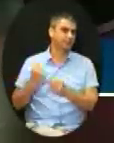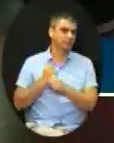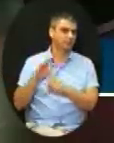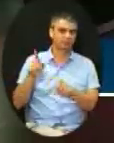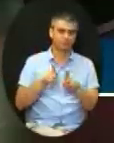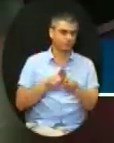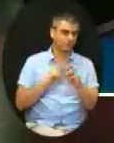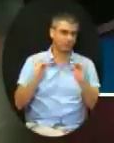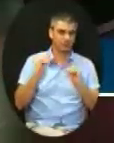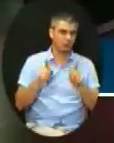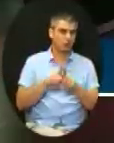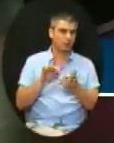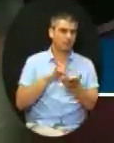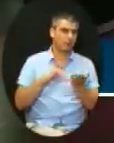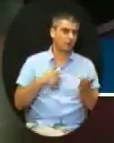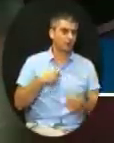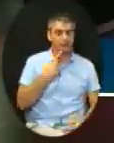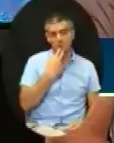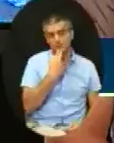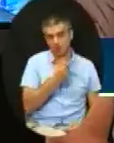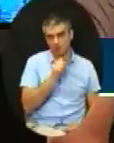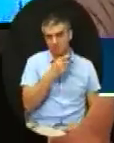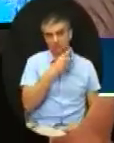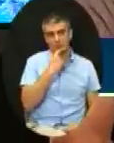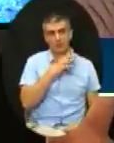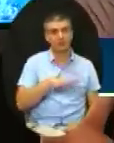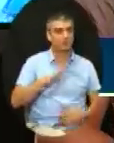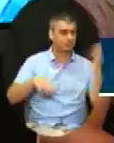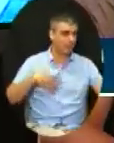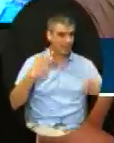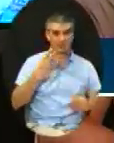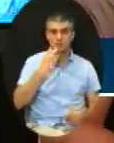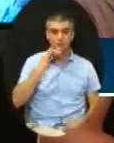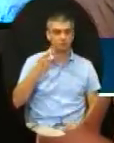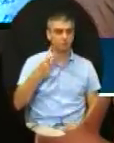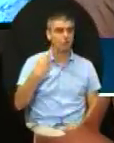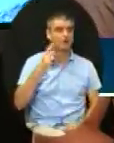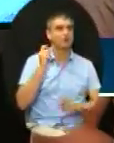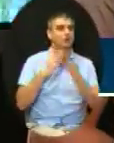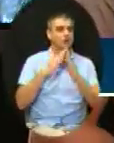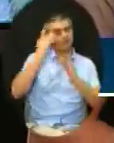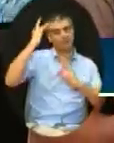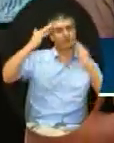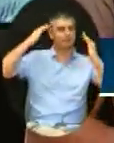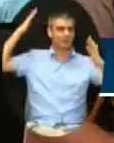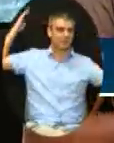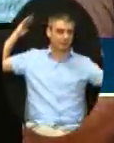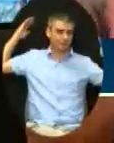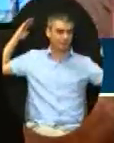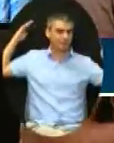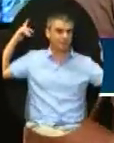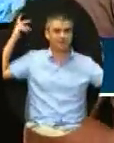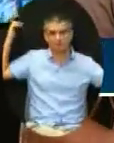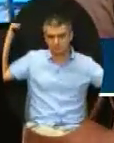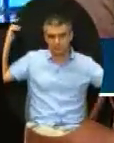באותם... פחות או יותר באותה זירה. אז בואי אני אענה לך. קודם כל, שאת אומרת המערב הפרוע ויהודה ושומרון, אז רוב הצופים בבית מדמיינים איזה, לא